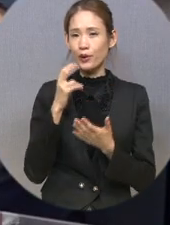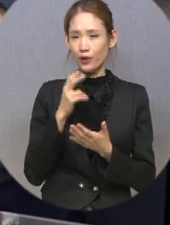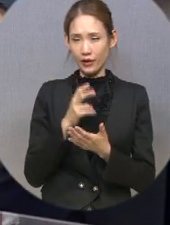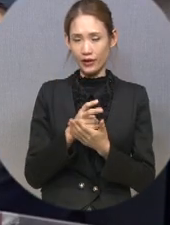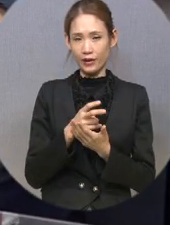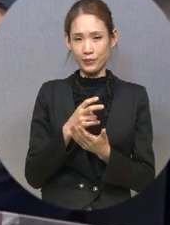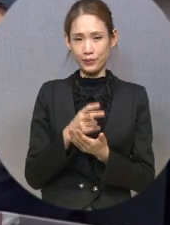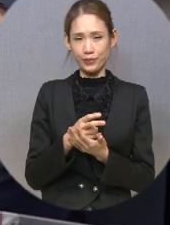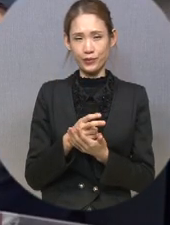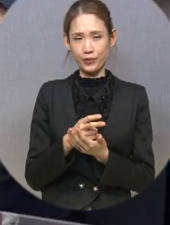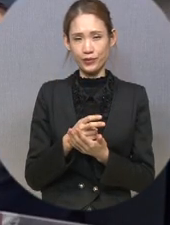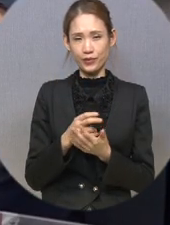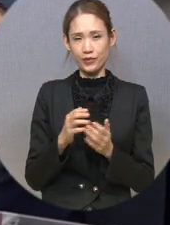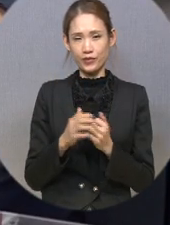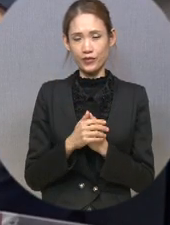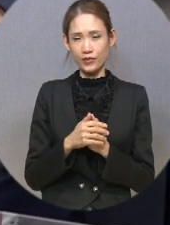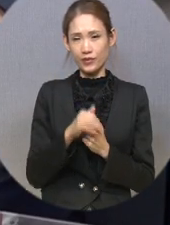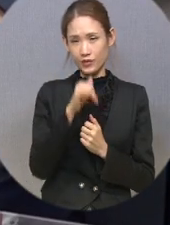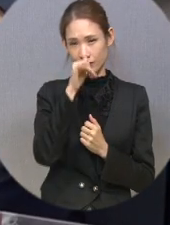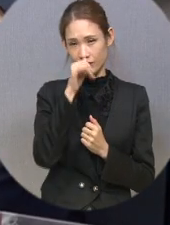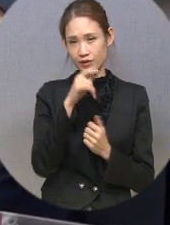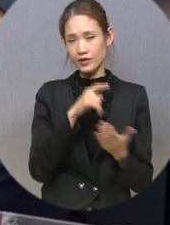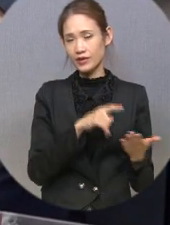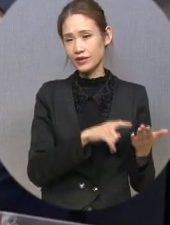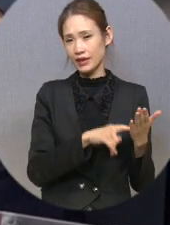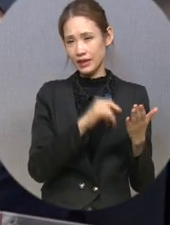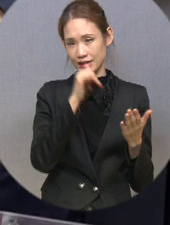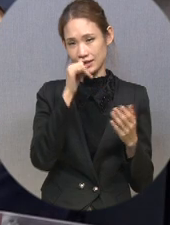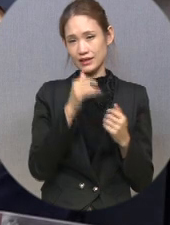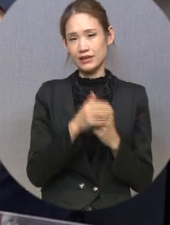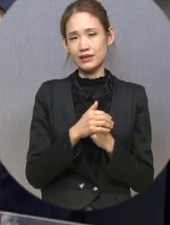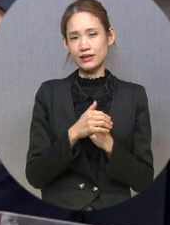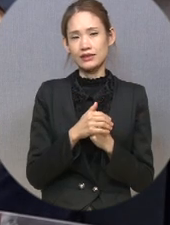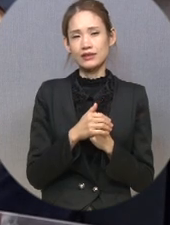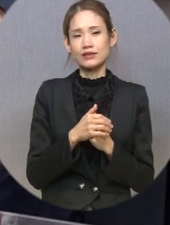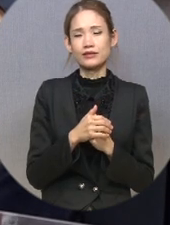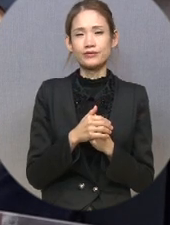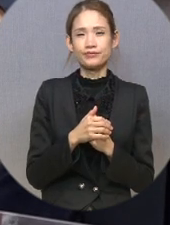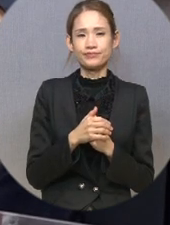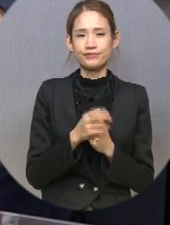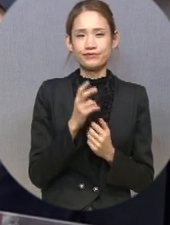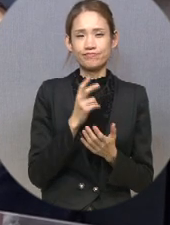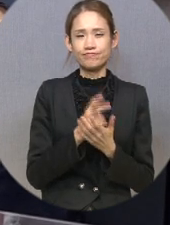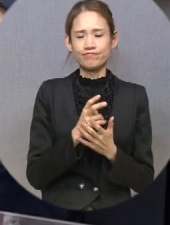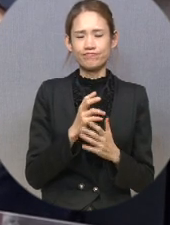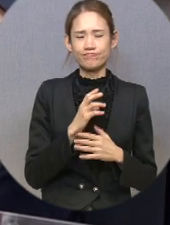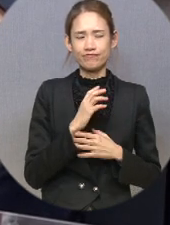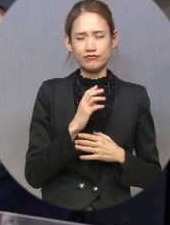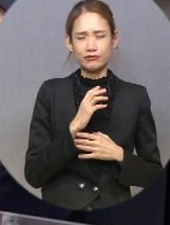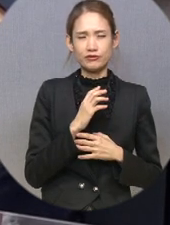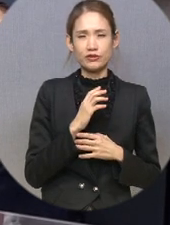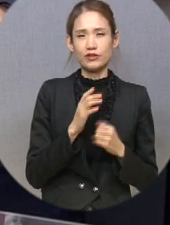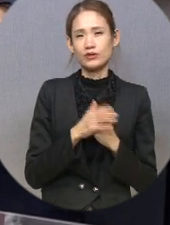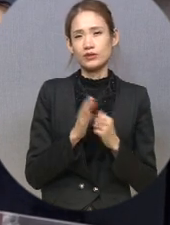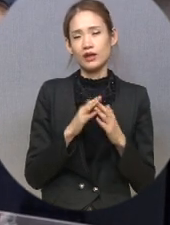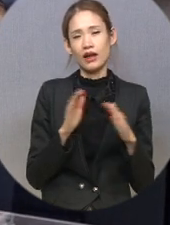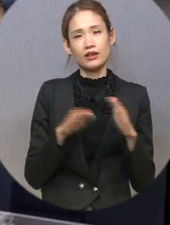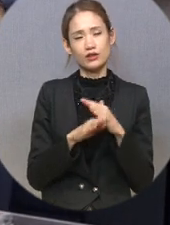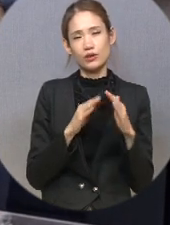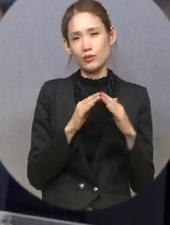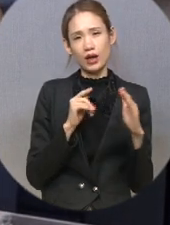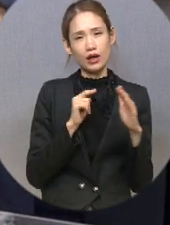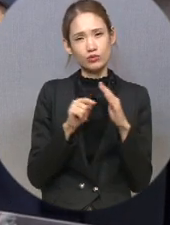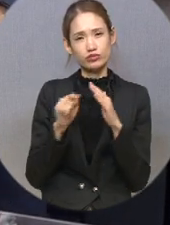소위 김영란법이라고 되어 있습니다만은 그 법이 무서워서 과정 마무리